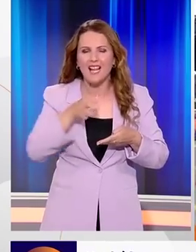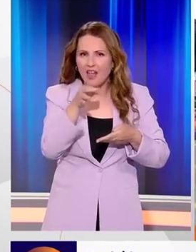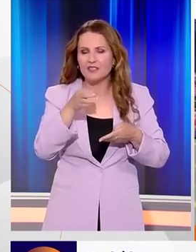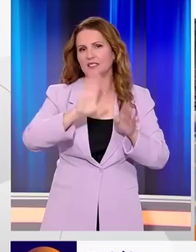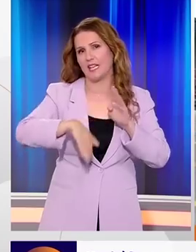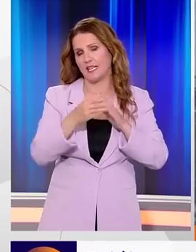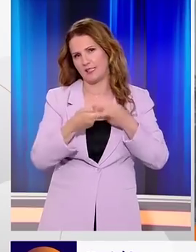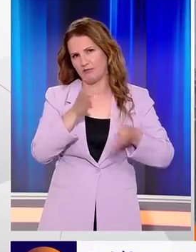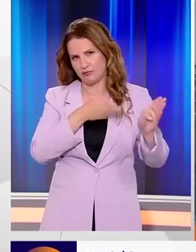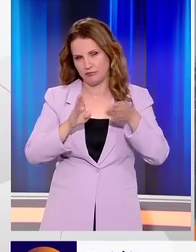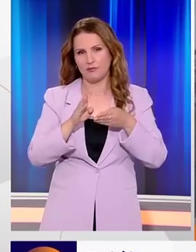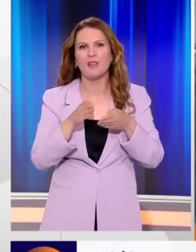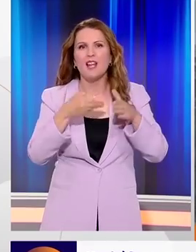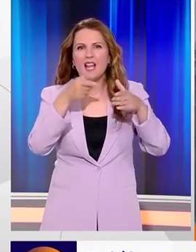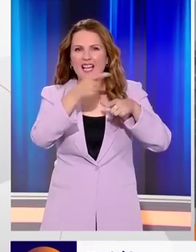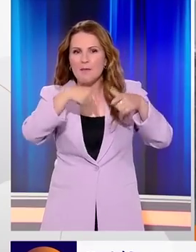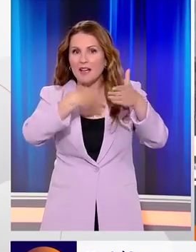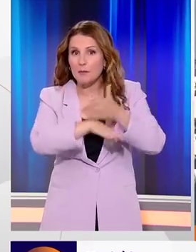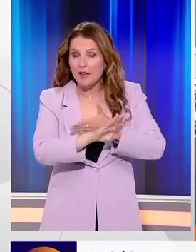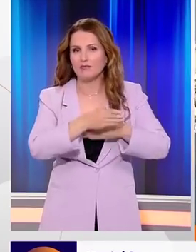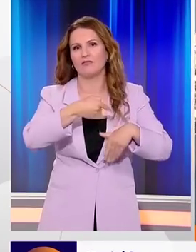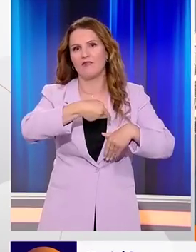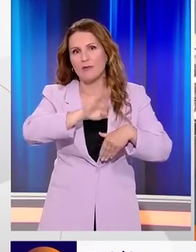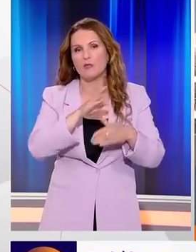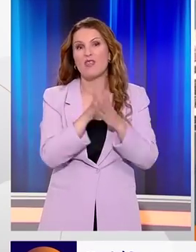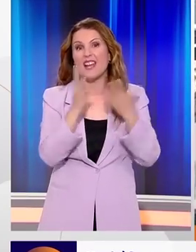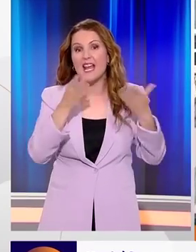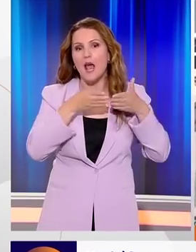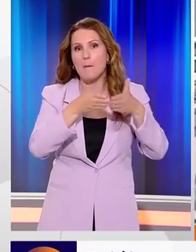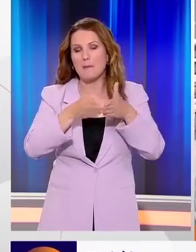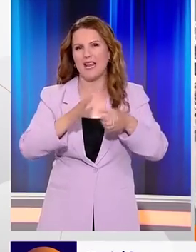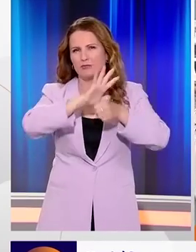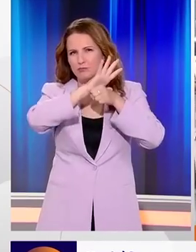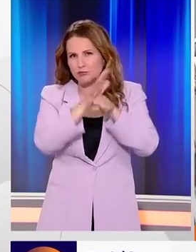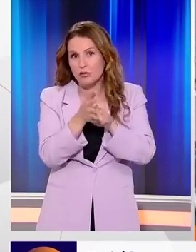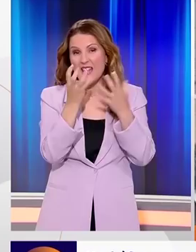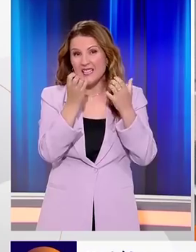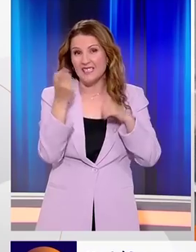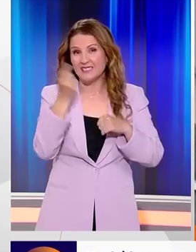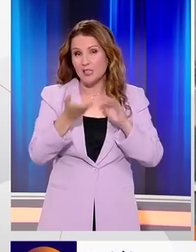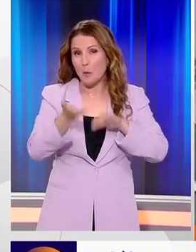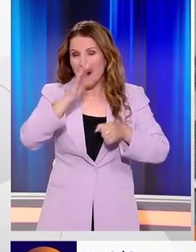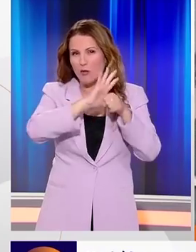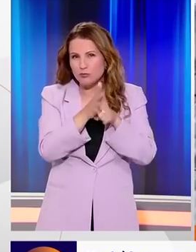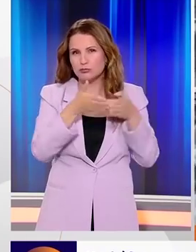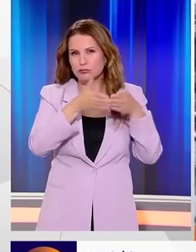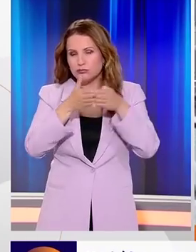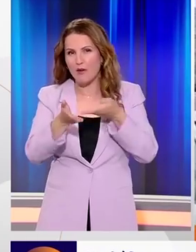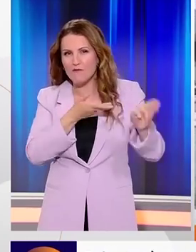Κρήτη. Μόνο από το λιμάνι του Πειραιά αναχωρούν σήμερα 19 πλοία, με πληρότητα που ξεπερνά το 90%.